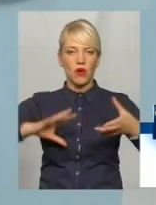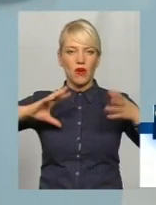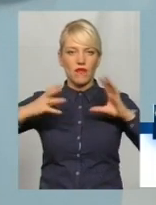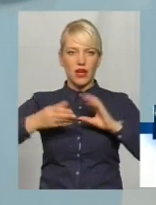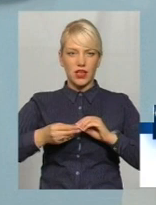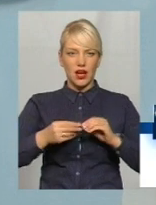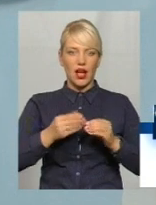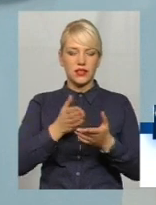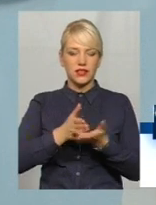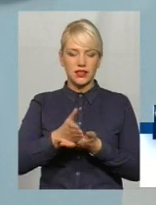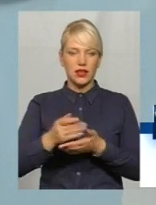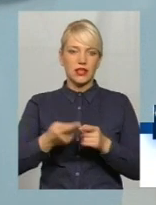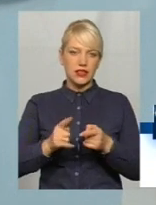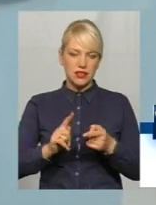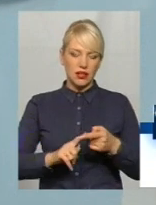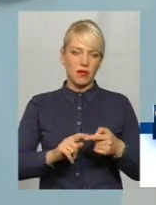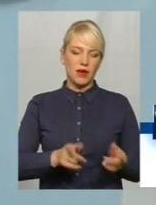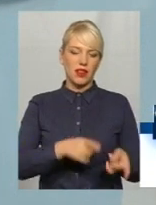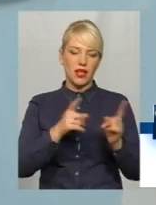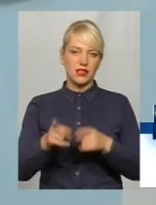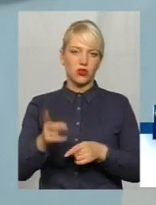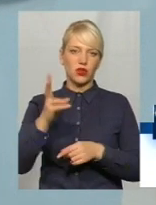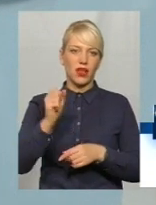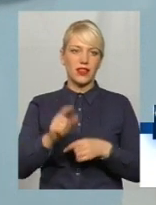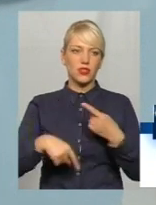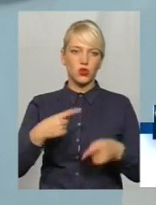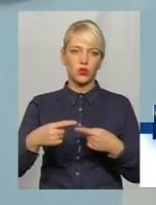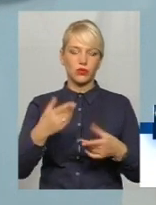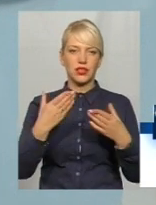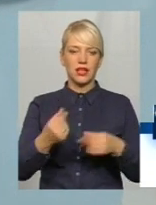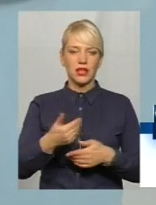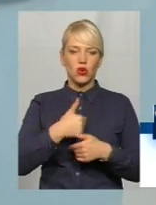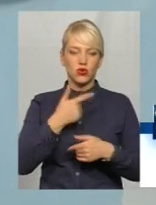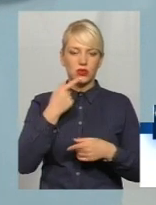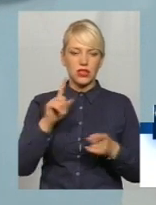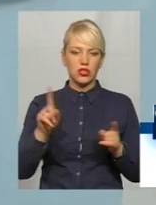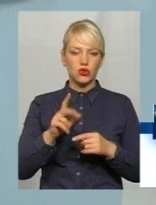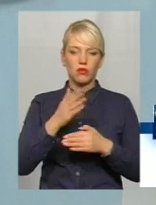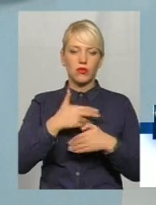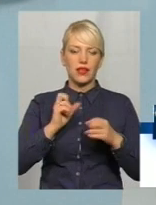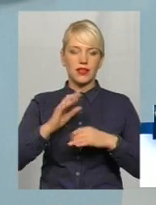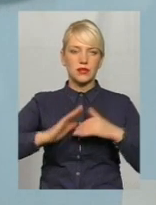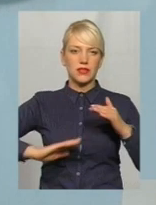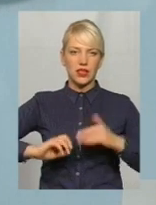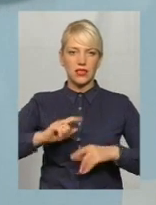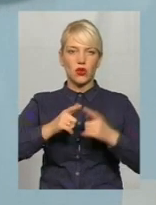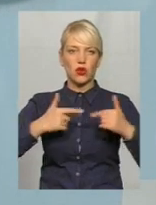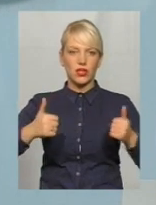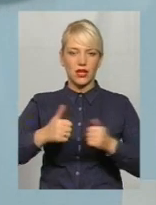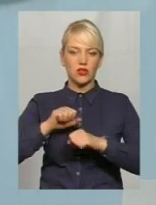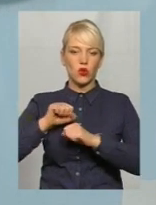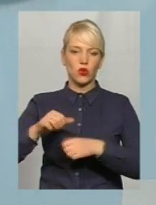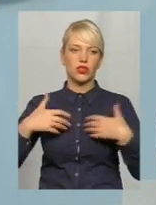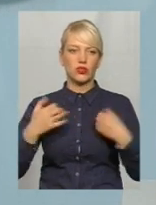перенесена на наступний день. Хочу сказати, що ми, як спеціалісти з організації управління охороною здоров'я, вивчаємо